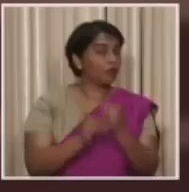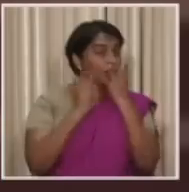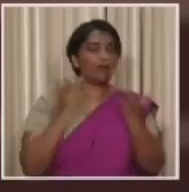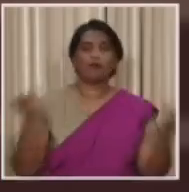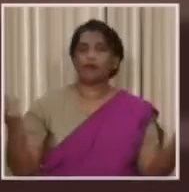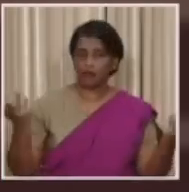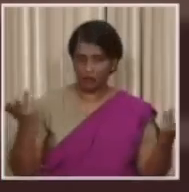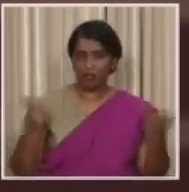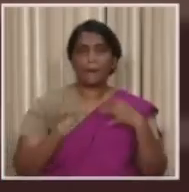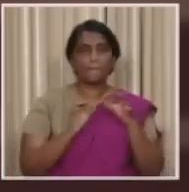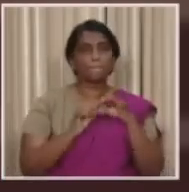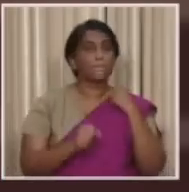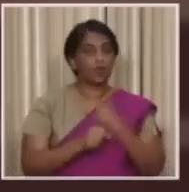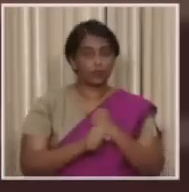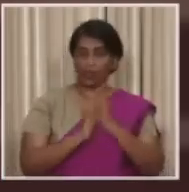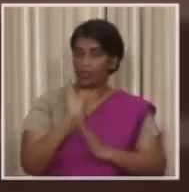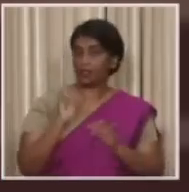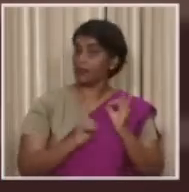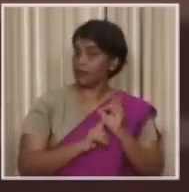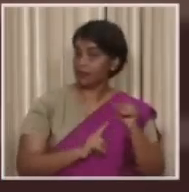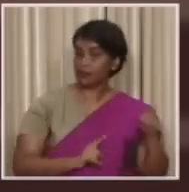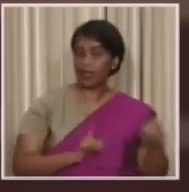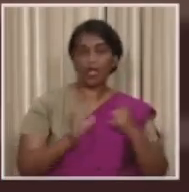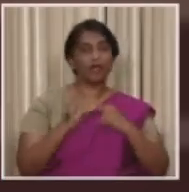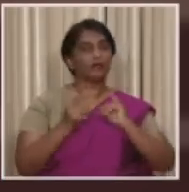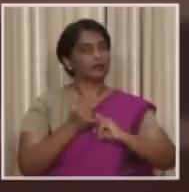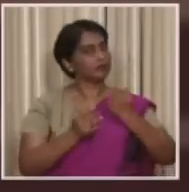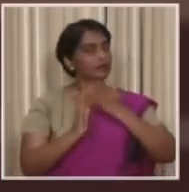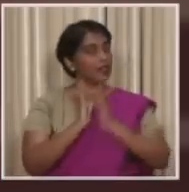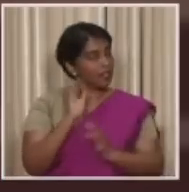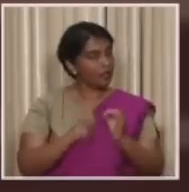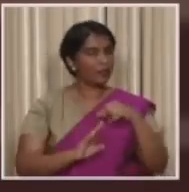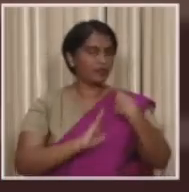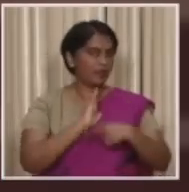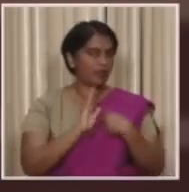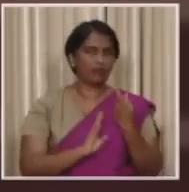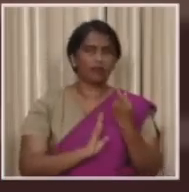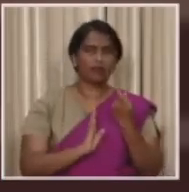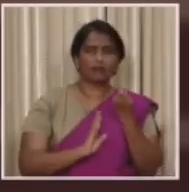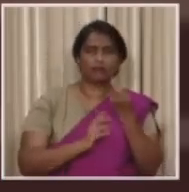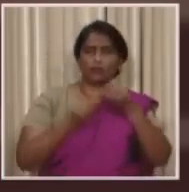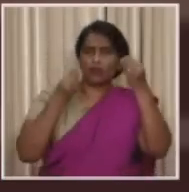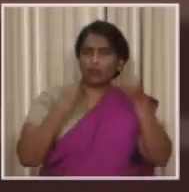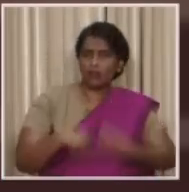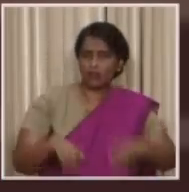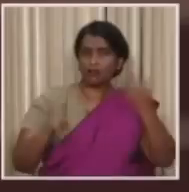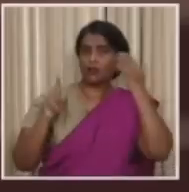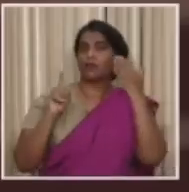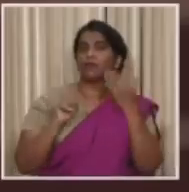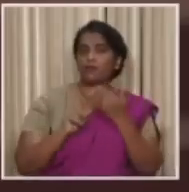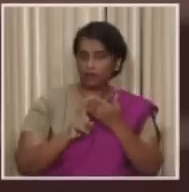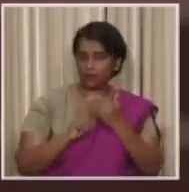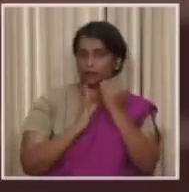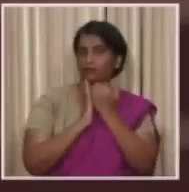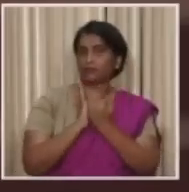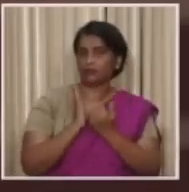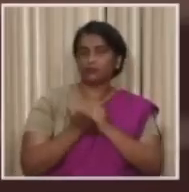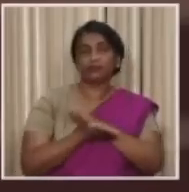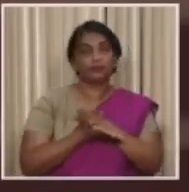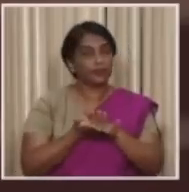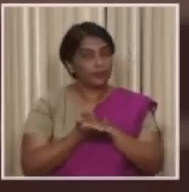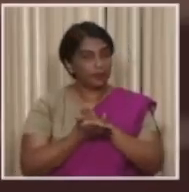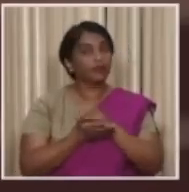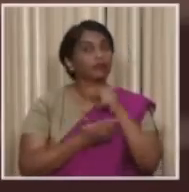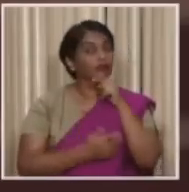ඒ නිසා තමයි බන්දුල ගුණවර්ධන ඇමතුමත් ඒ වගේම අලිසබ්‍රේ ඇමතුමත් මේ රටේ ආර්ථික බංකොලොත්භාවය පිළිබඳව කරුණු පැහැදිලි කරලා